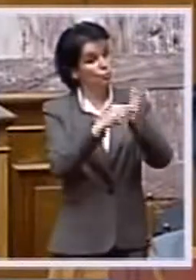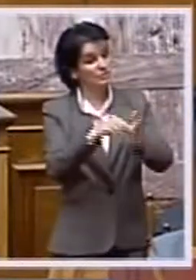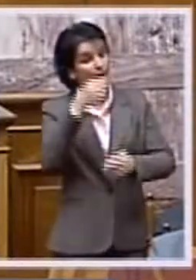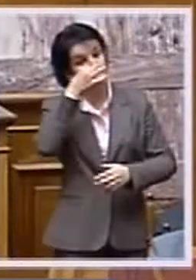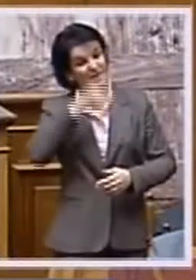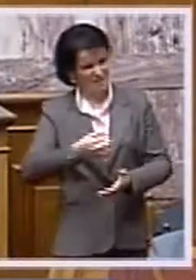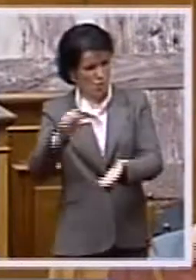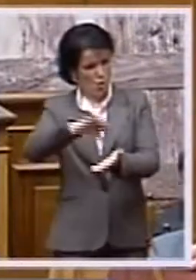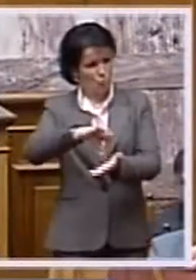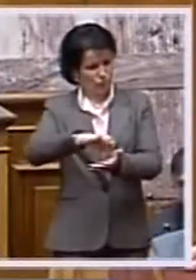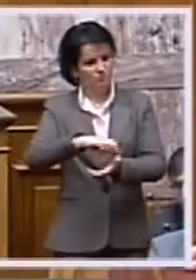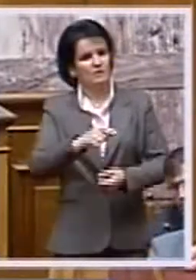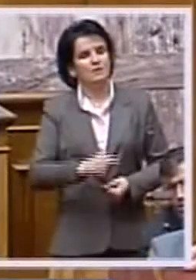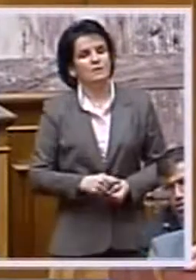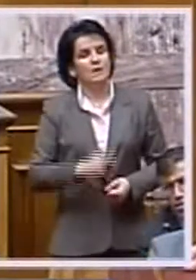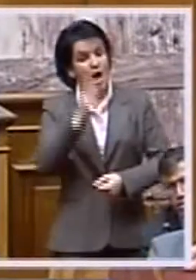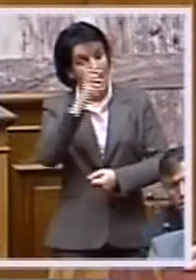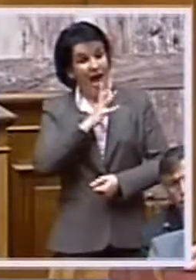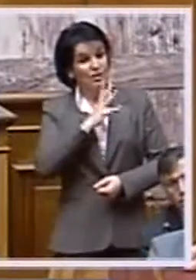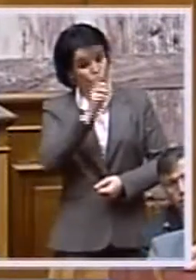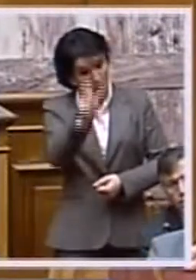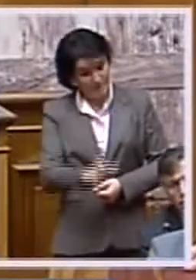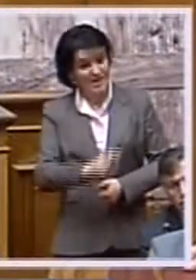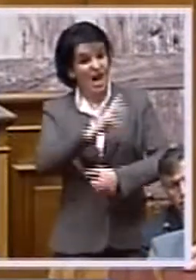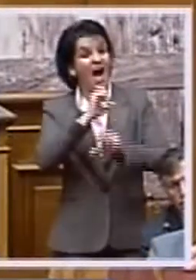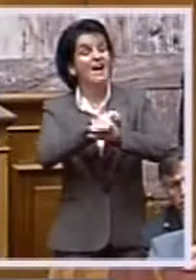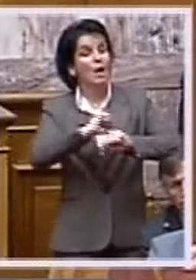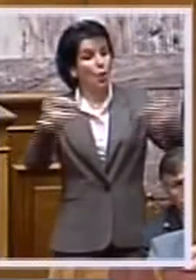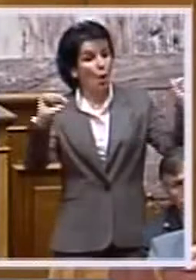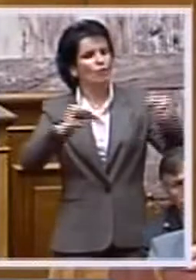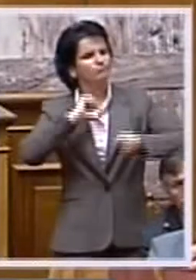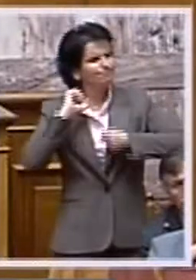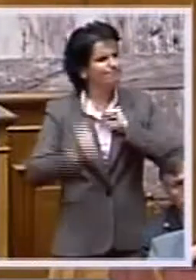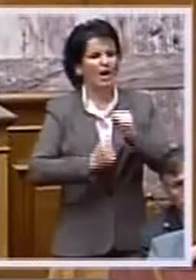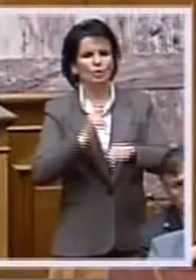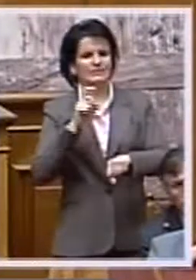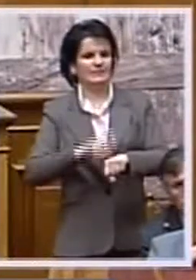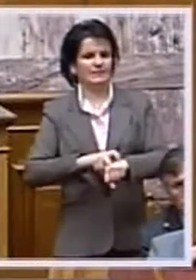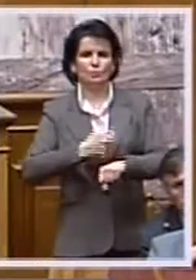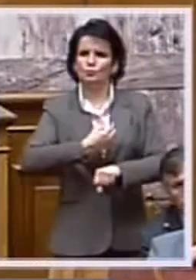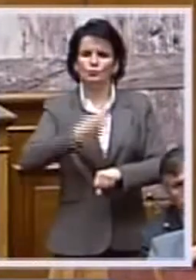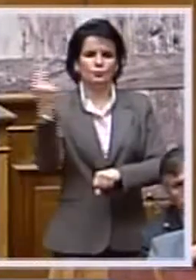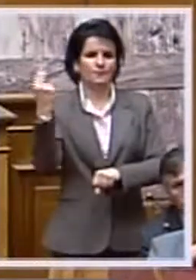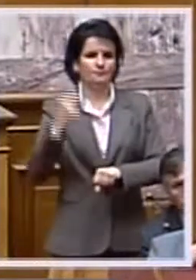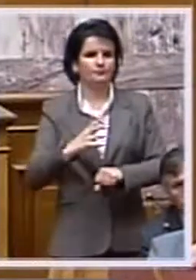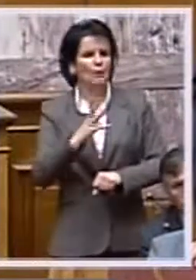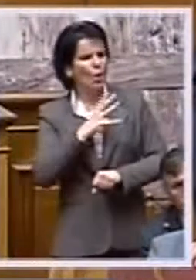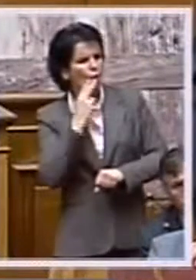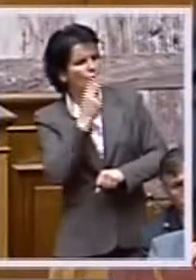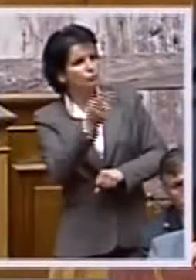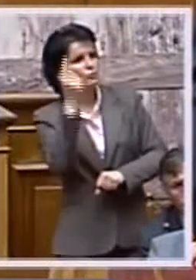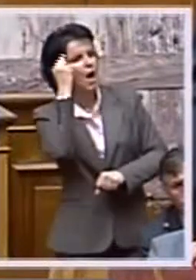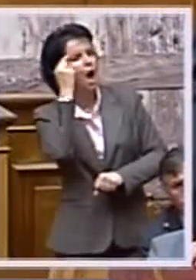παρουσία γεμάτη επιτυχίες, ατομικά ρεκόρ, δυνατές αγωνιστικές στιγμές, κάνατε την Ελλάδα και τον κόσμο να μιλά για